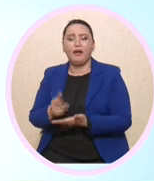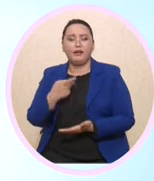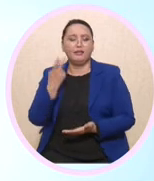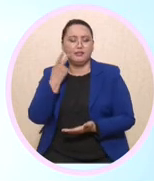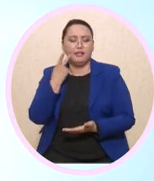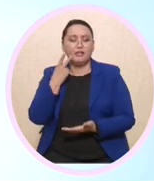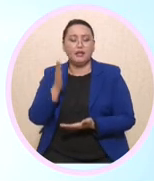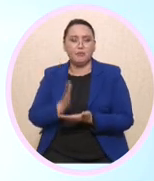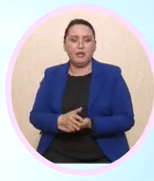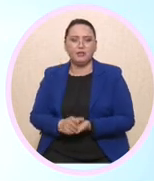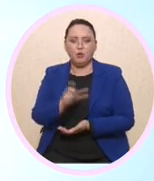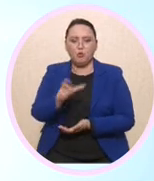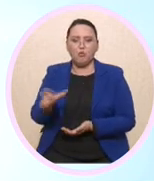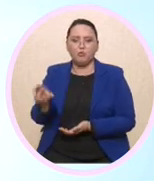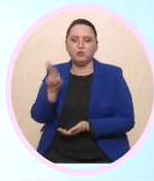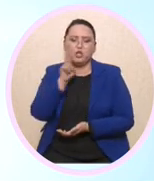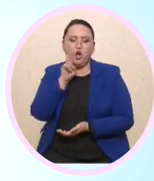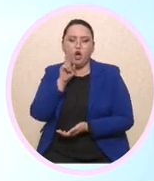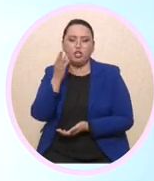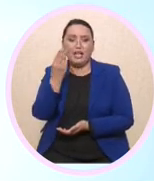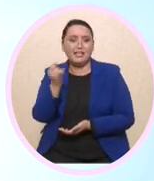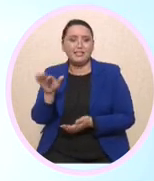дайлж цайлж чаддаг.